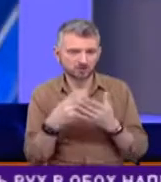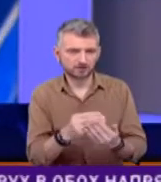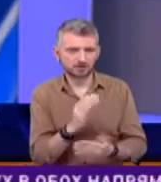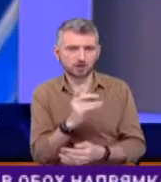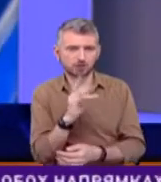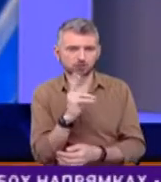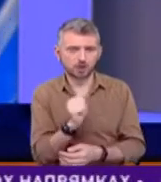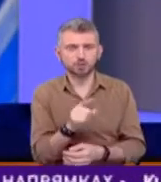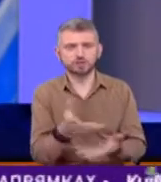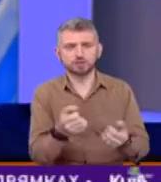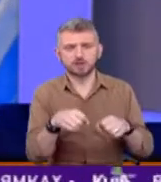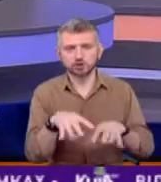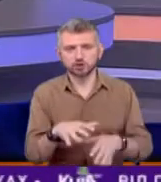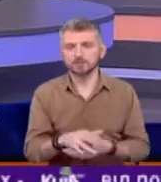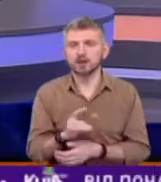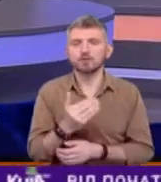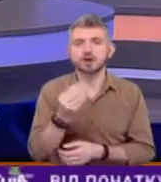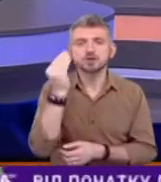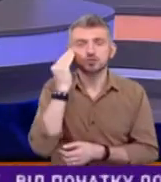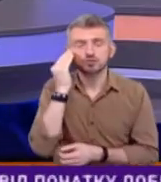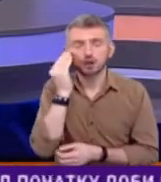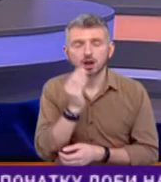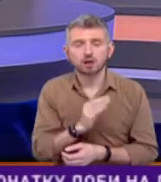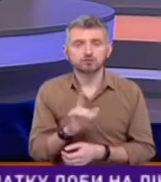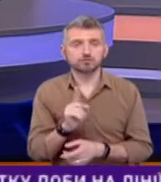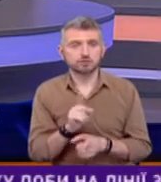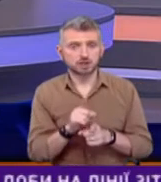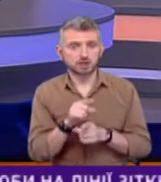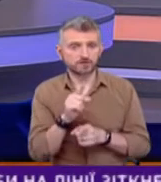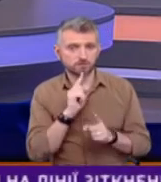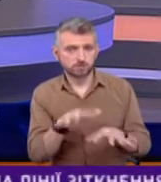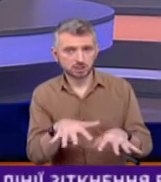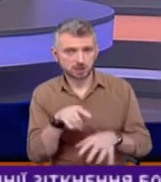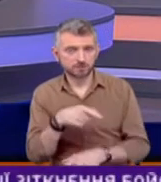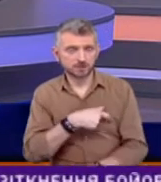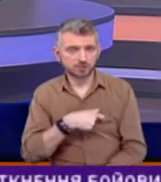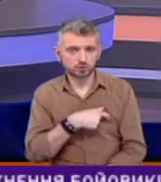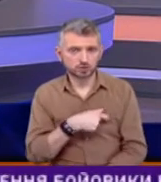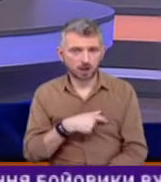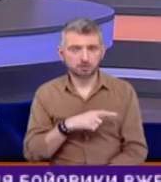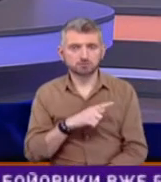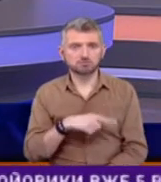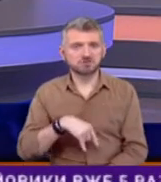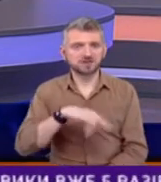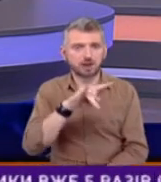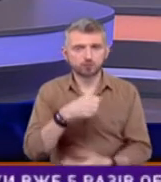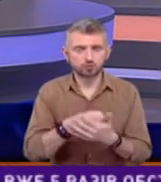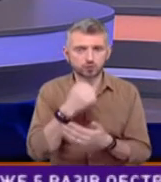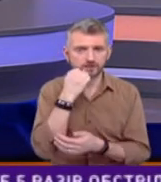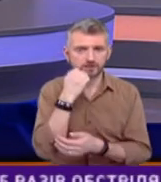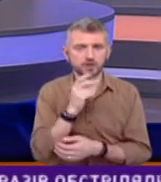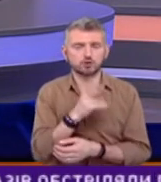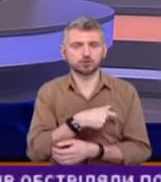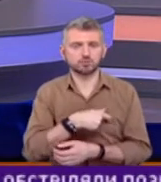щоб він прийняв рішення. Пан Андрій, а як ваша от точка зору? Ви ж все ж таки в парламенті, парламентар літав до Москви, там, ну,